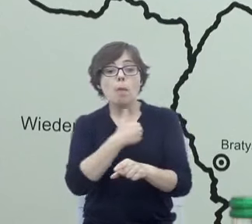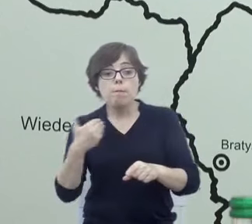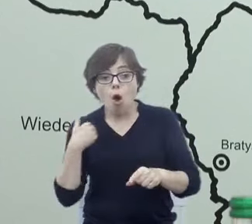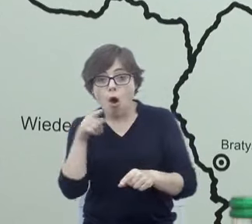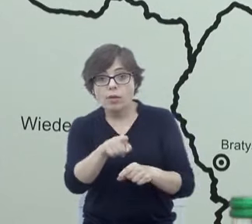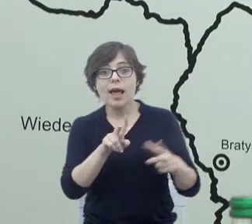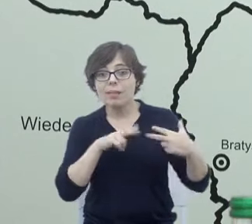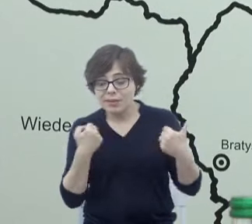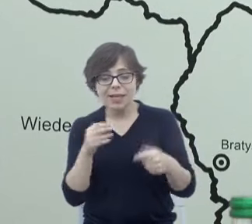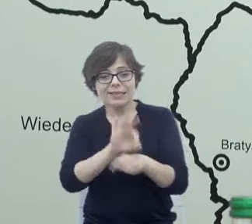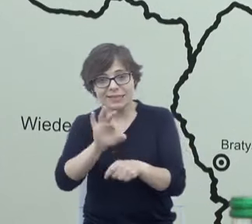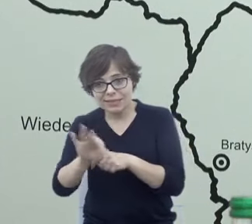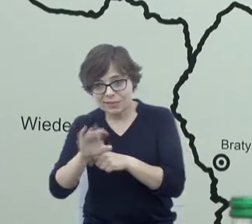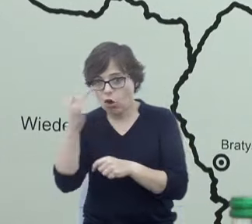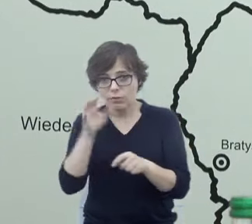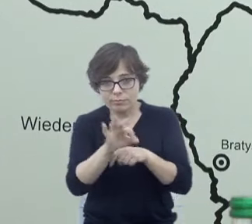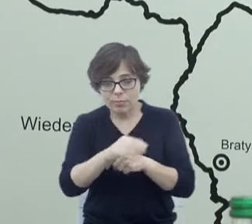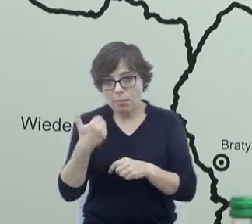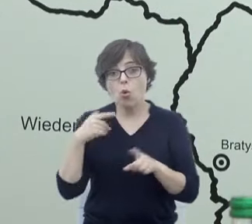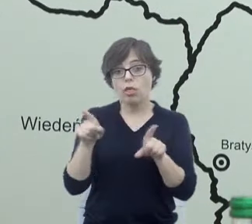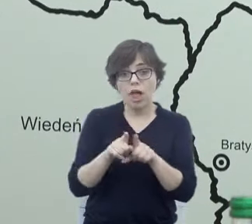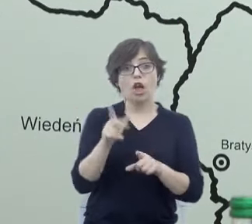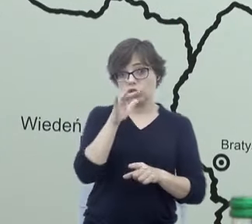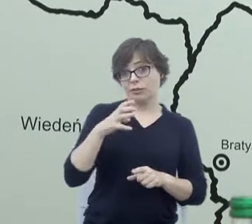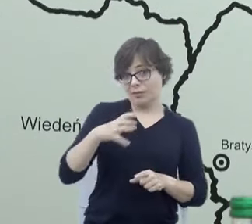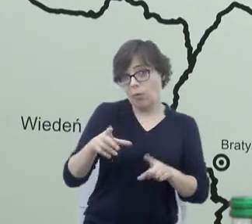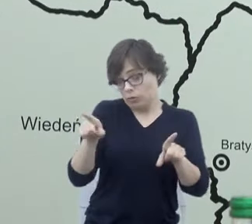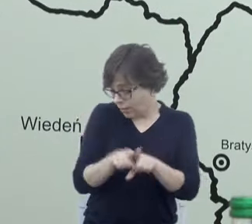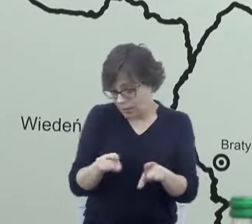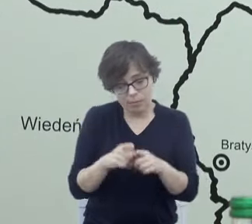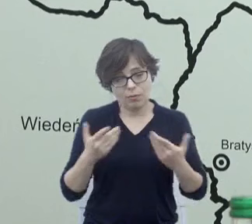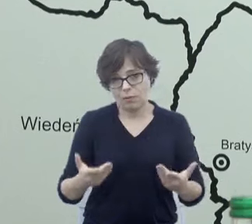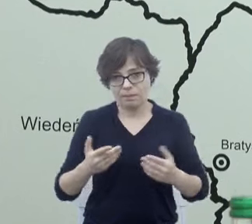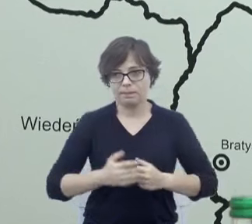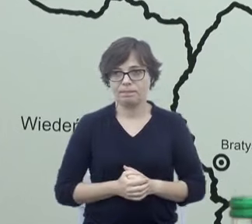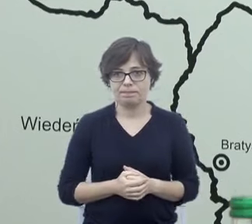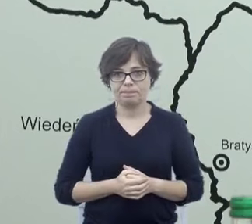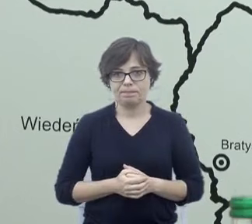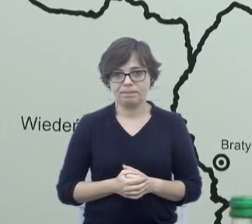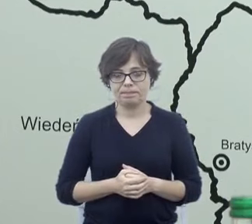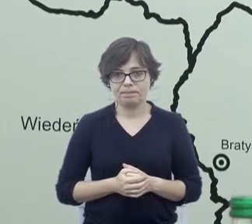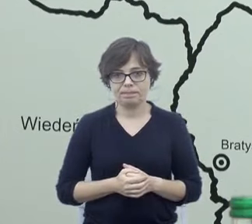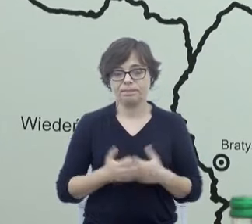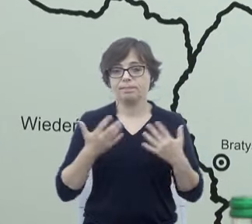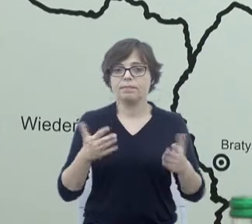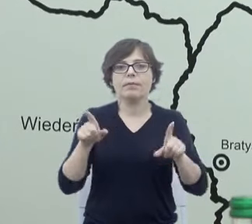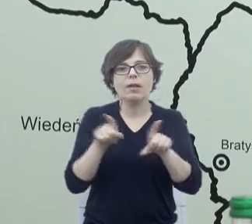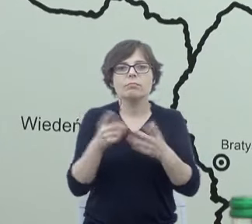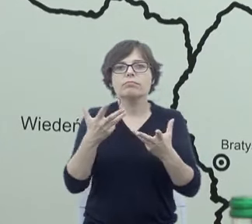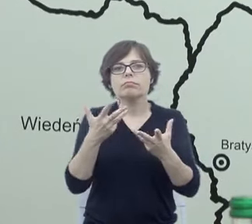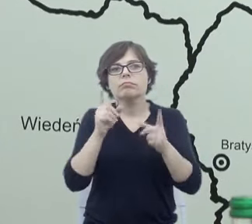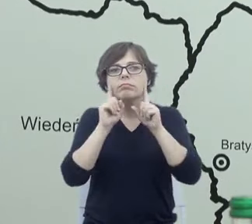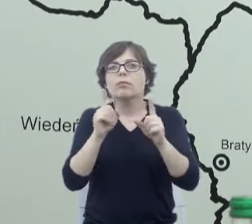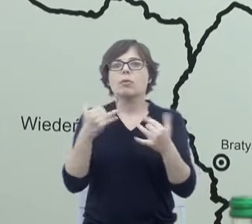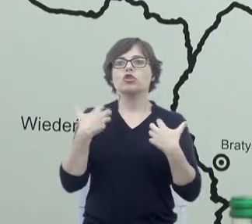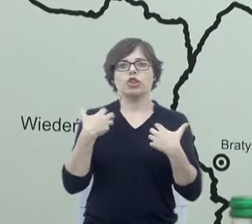administracji, ziemian, ale też no i zamożnych Żydów, prawda, nie zapominajmy. I zmiana takich realiów, prawda,